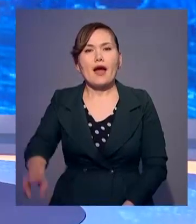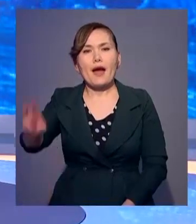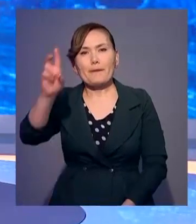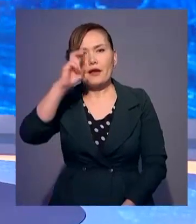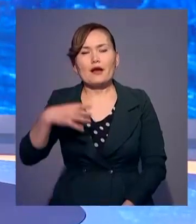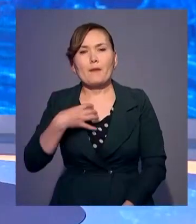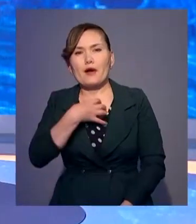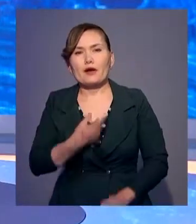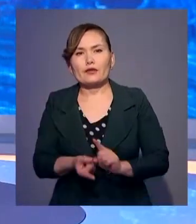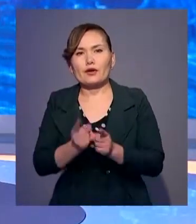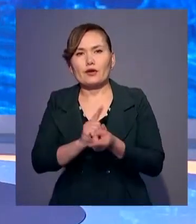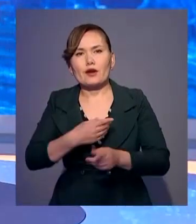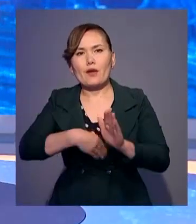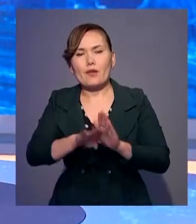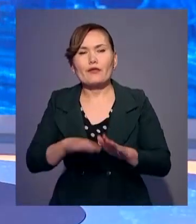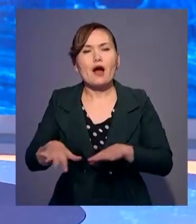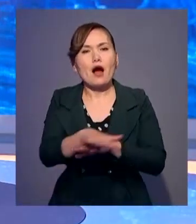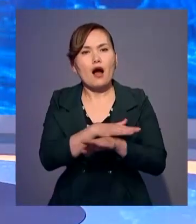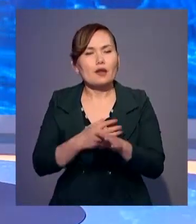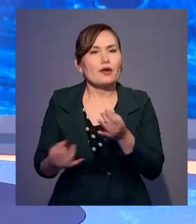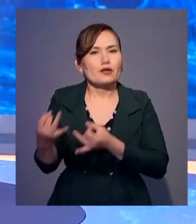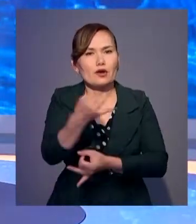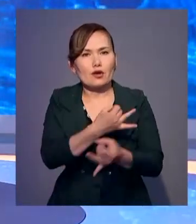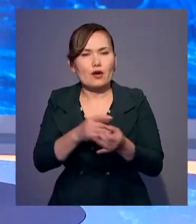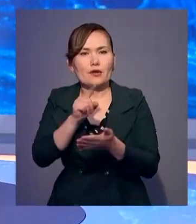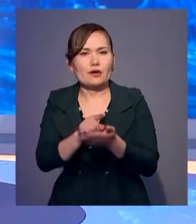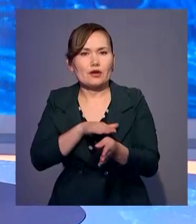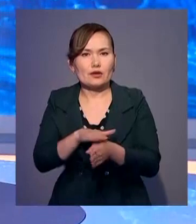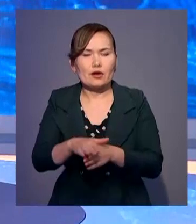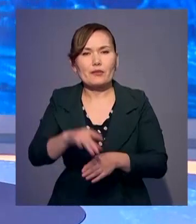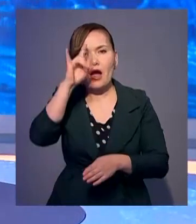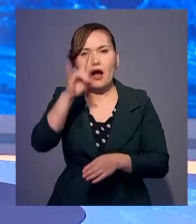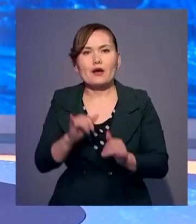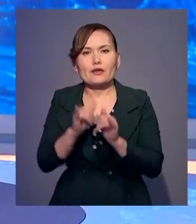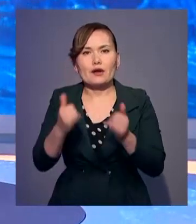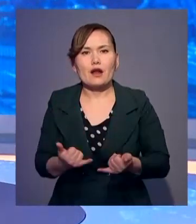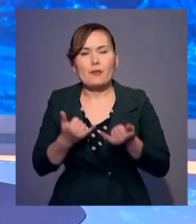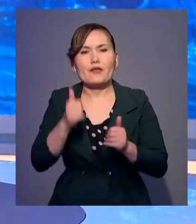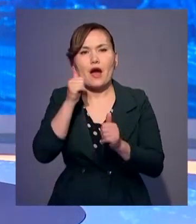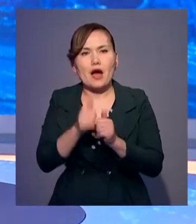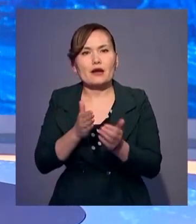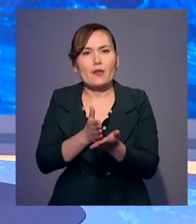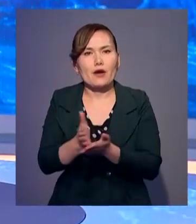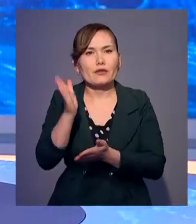Мемлекеттік маңызды реформалар халықпен санаса отырып жасалу тиіс. Сонымен қатар ел дамуына арналған әр